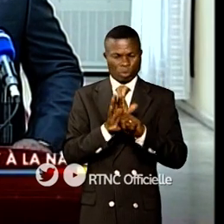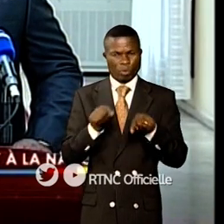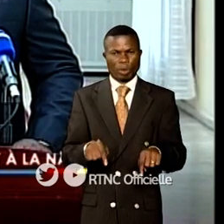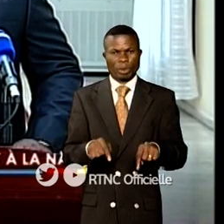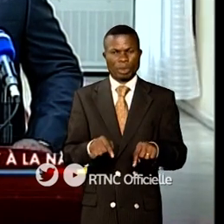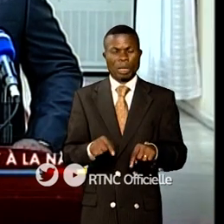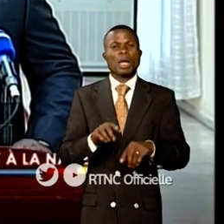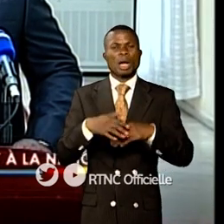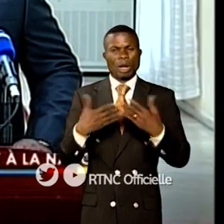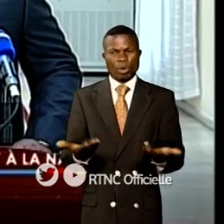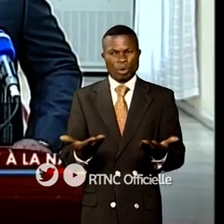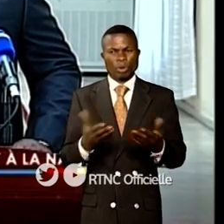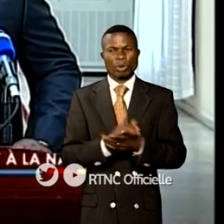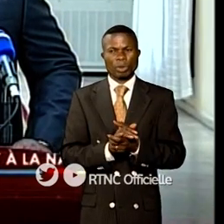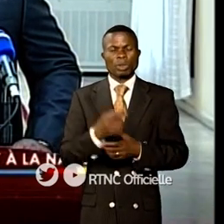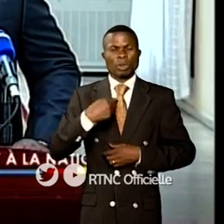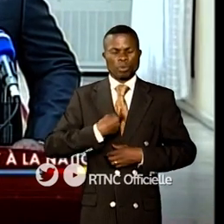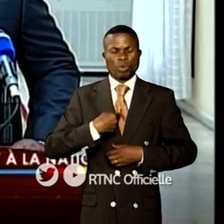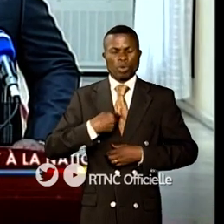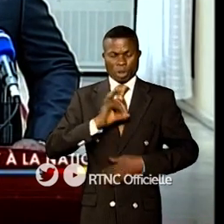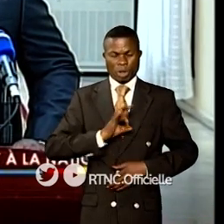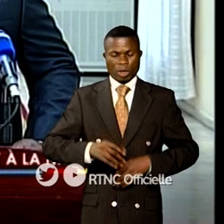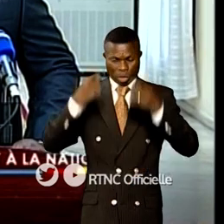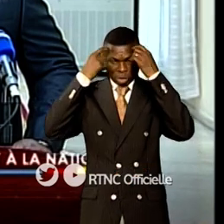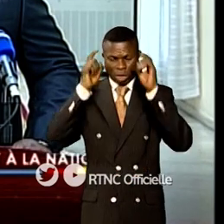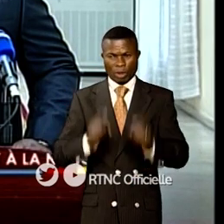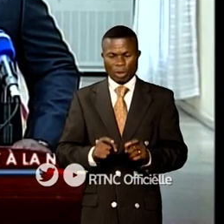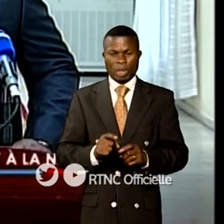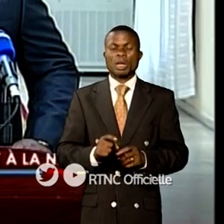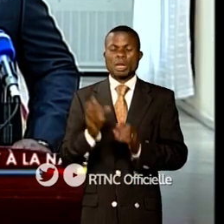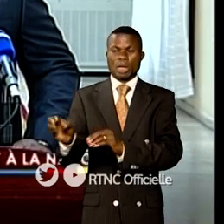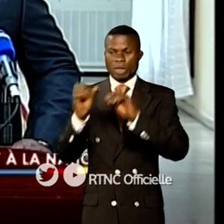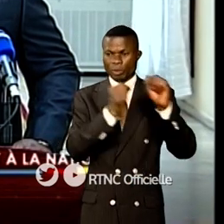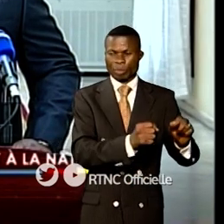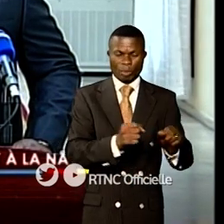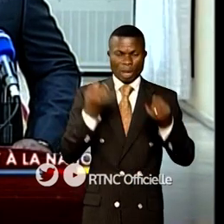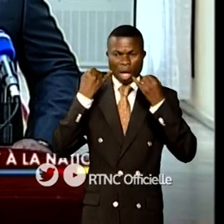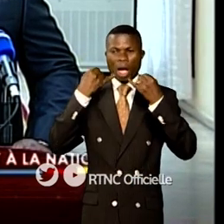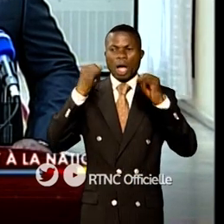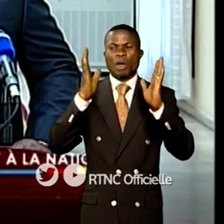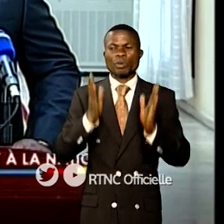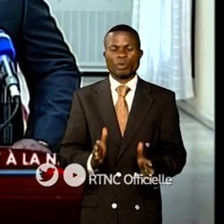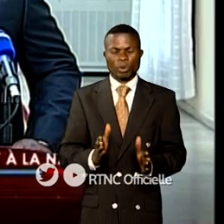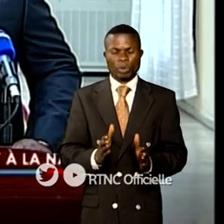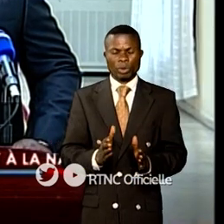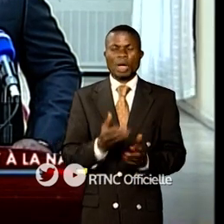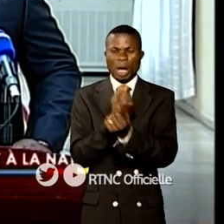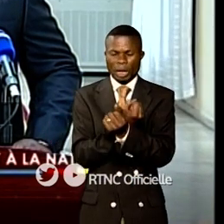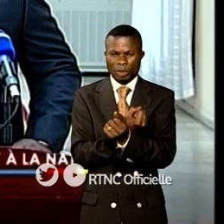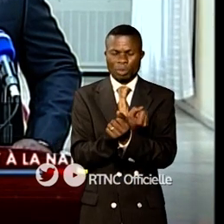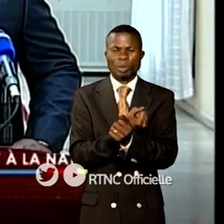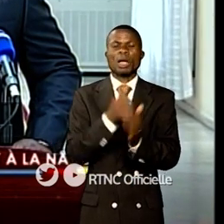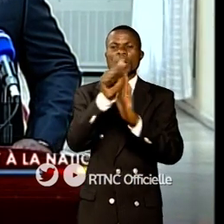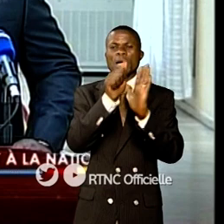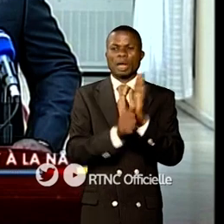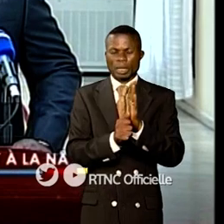En conséquence, j'ai décidé de nommer un informateur, conformément aux dispositions de l'article